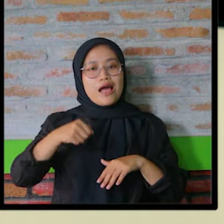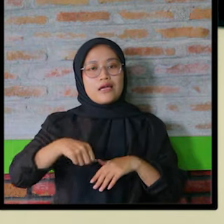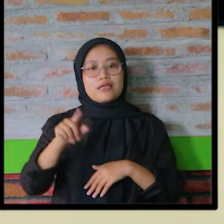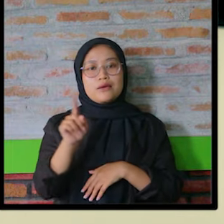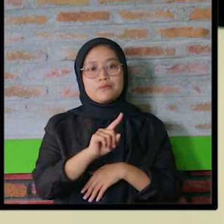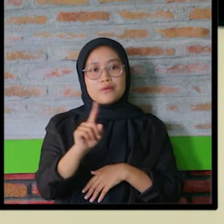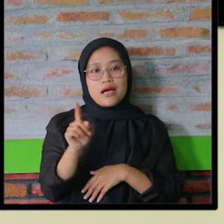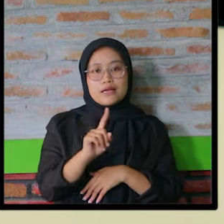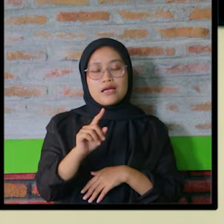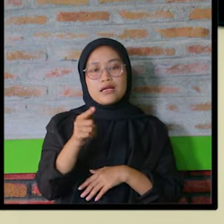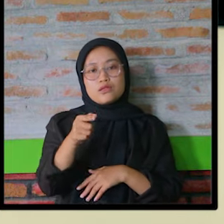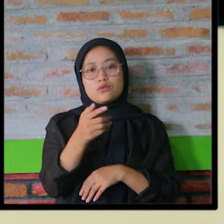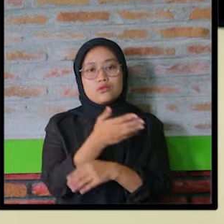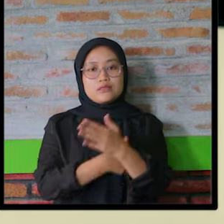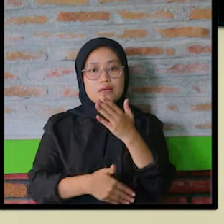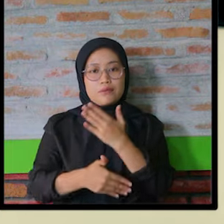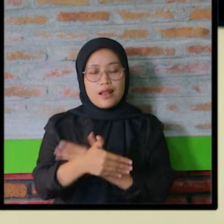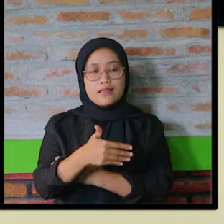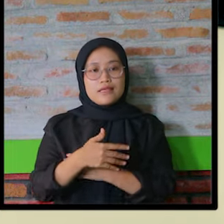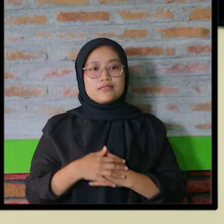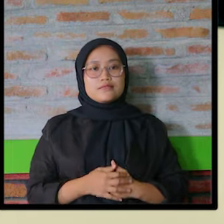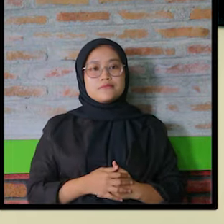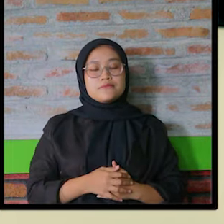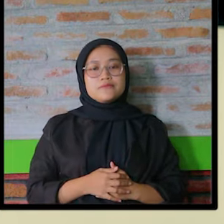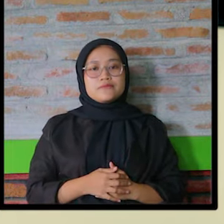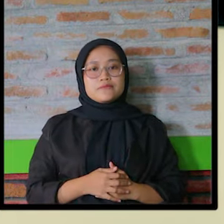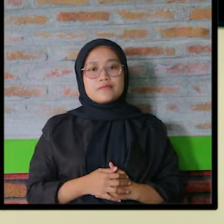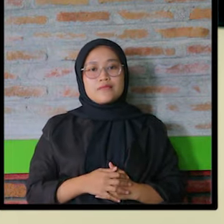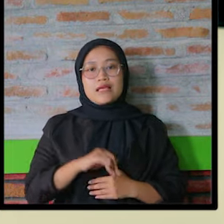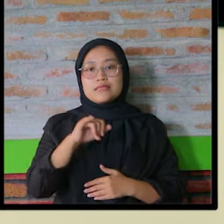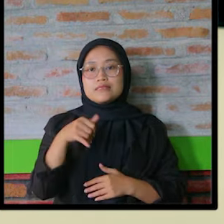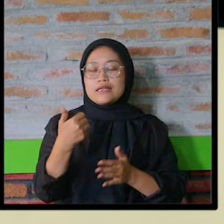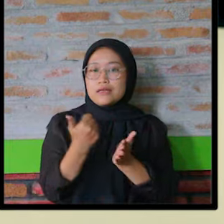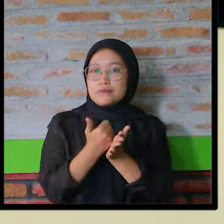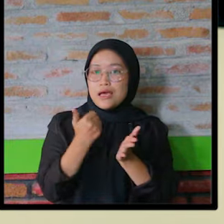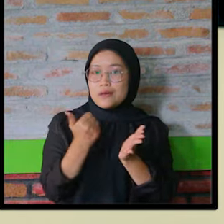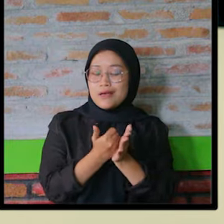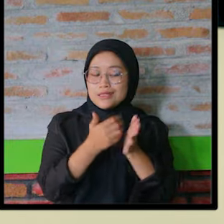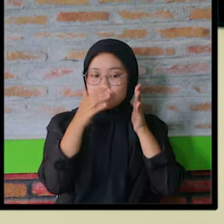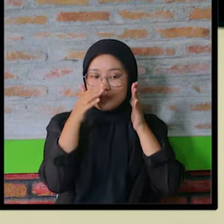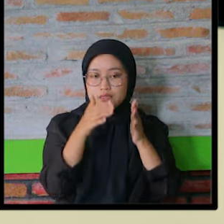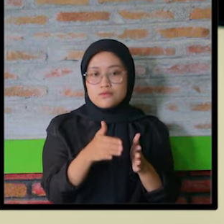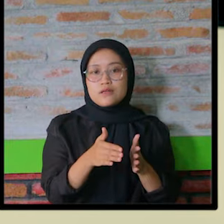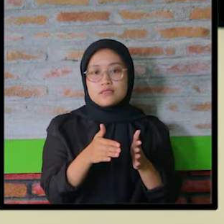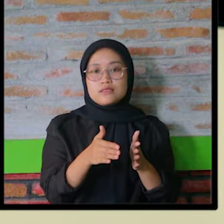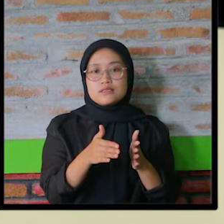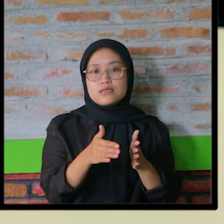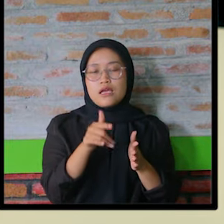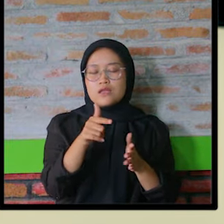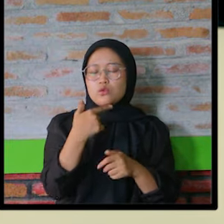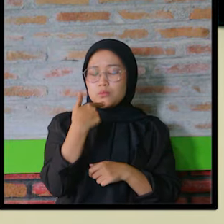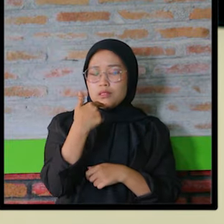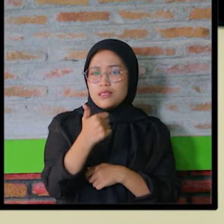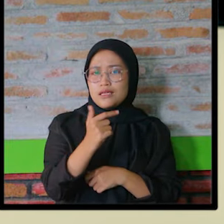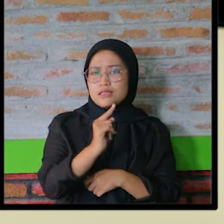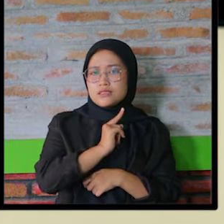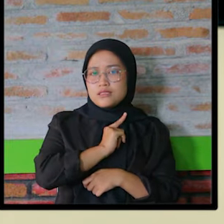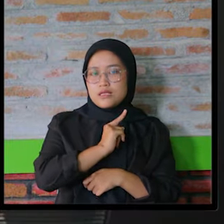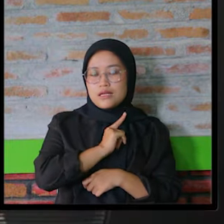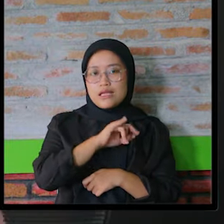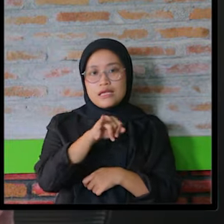itu ya harus ada hakim disabilitas hakim karena memang spesifikasinya itu penting